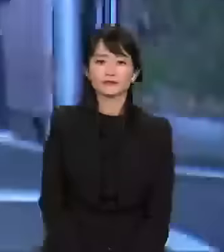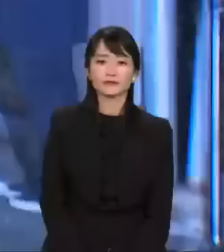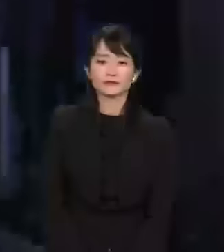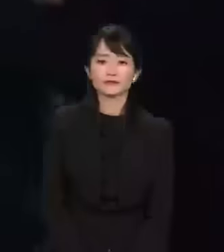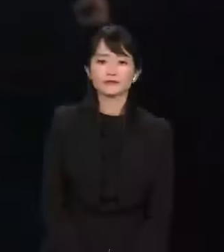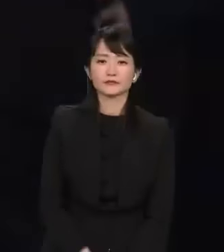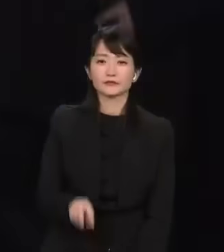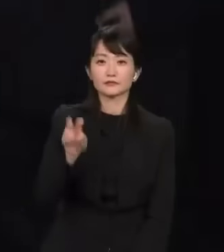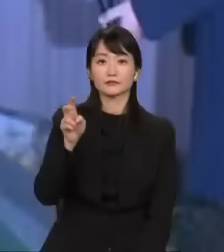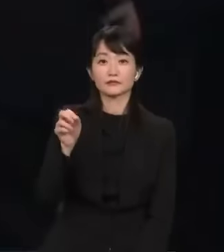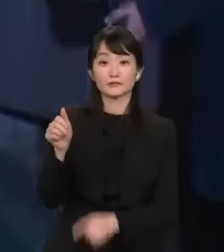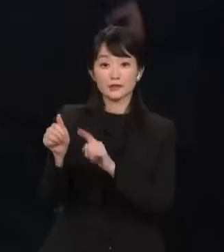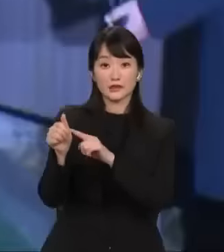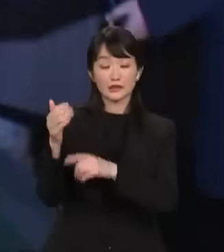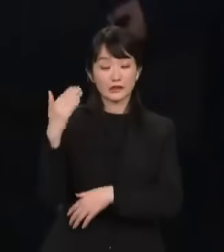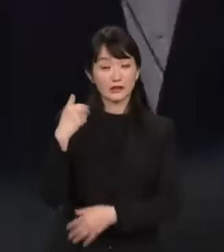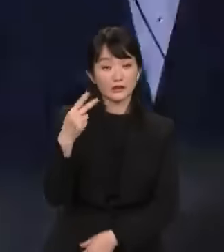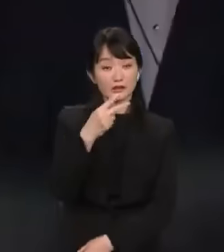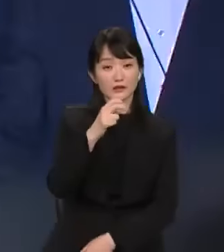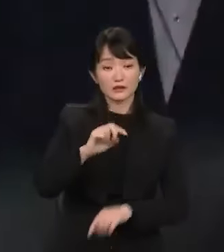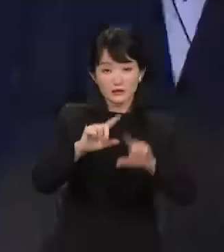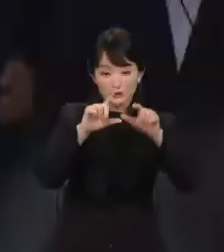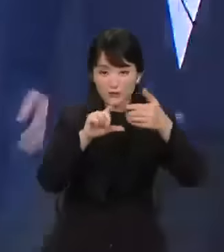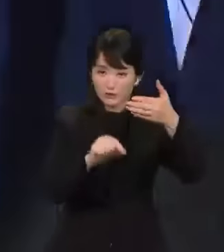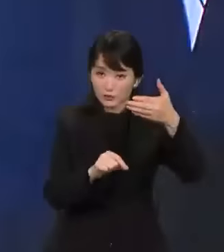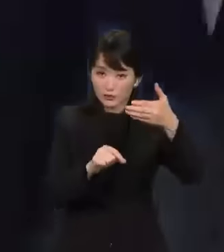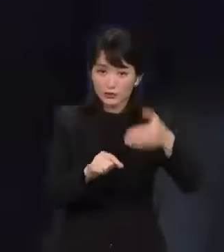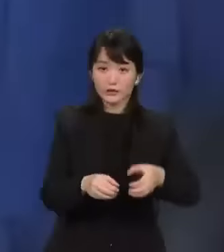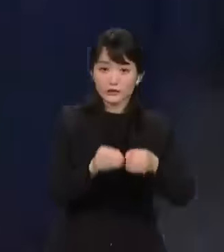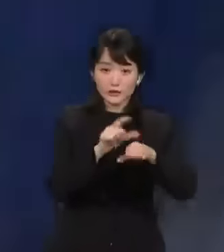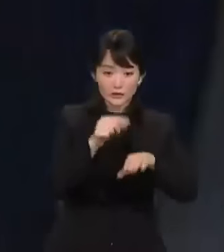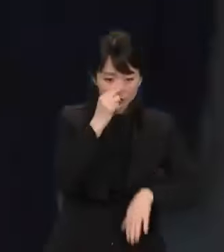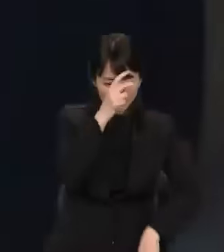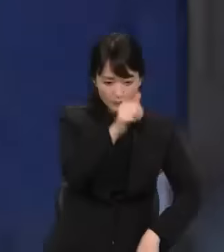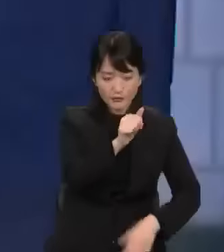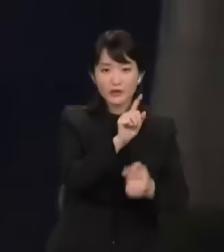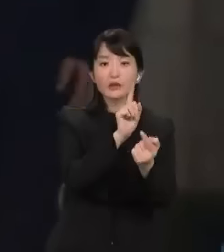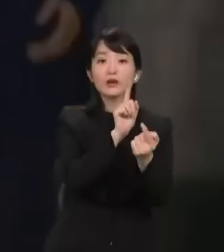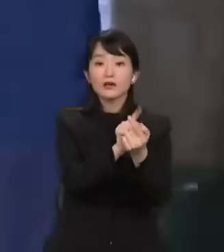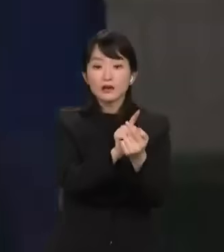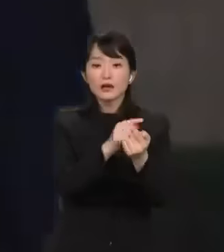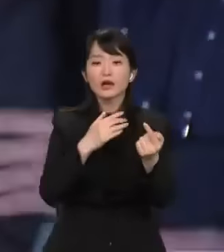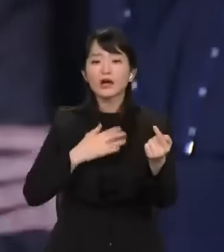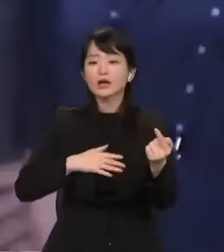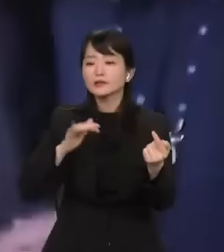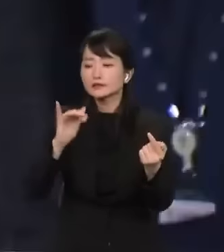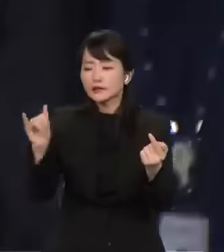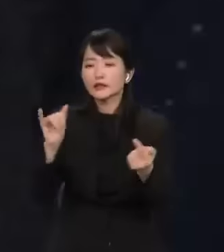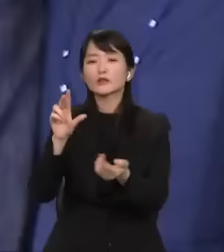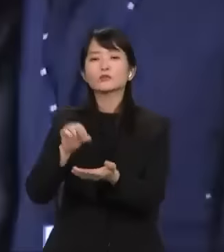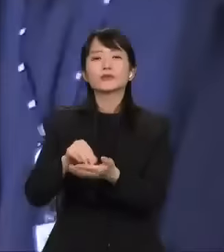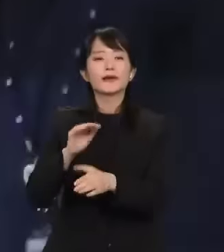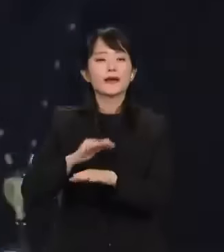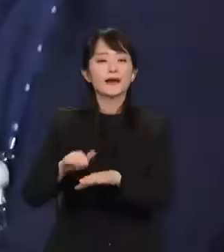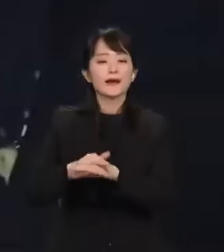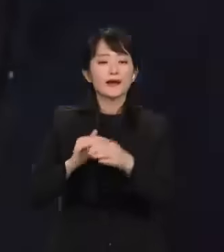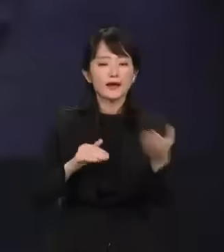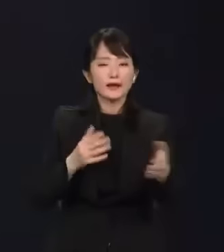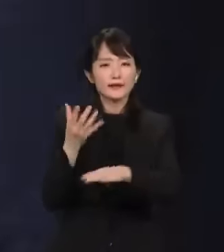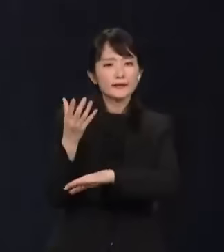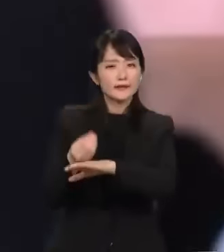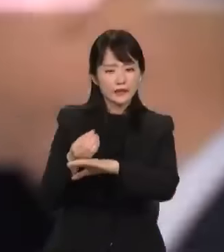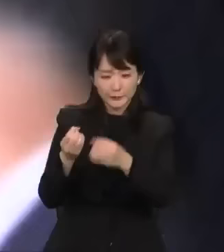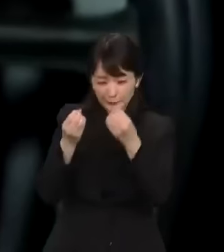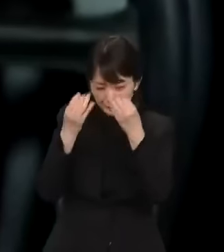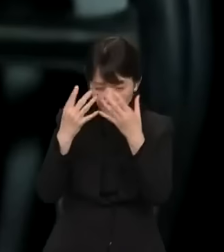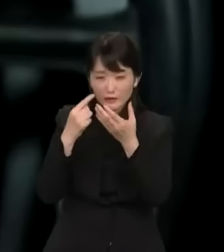명태균 씨가 지난 2022년 9월 창원지검장을 만나 지인의 문제를 해결해줬다고 주장하는 녹취가 새롭게